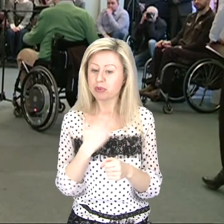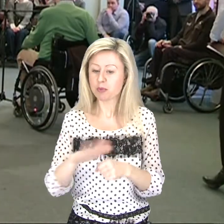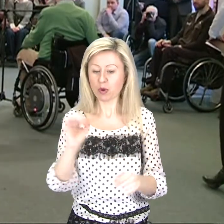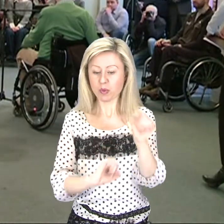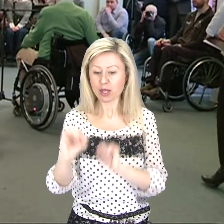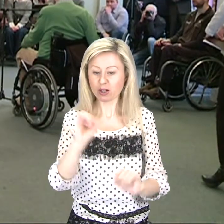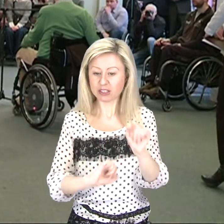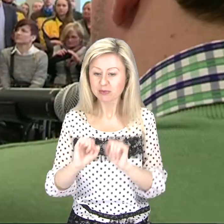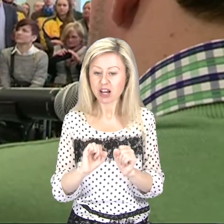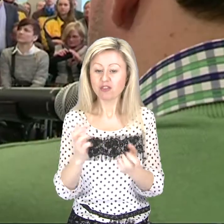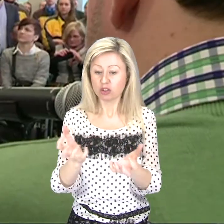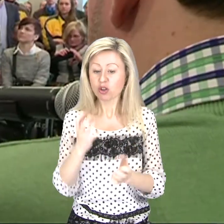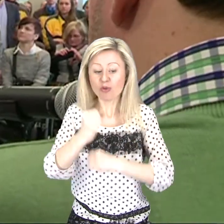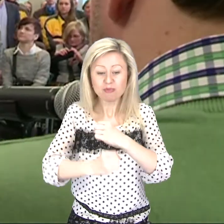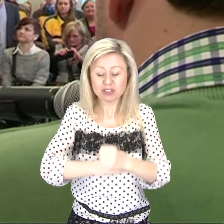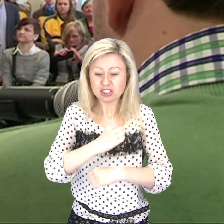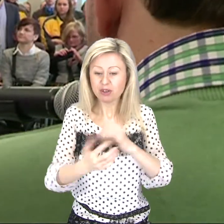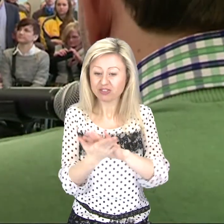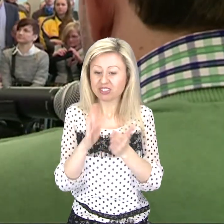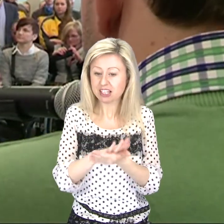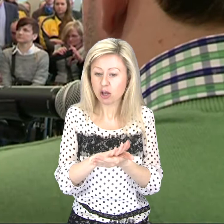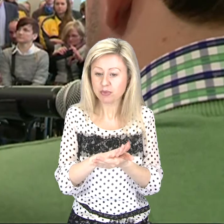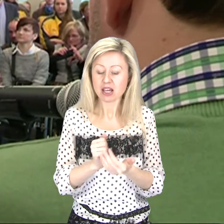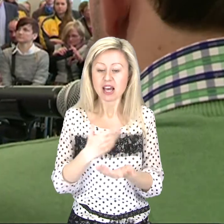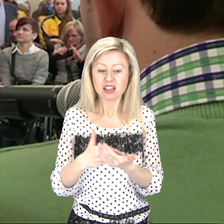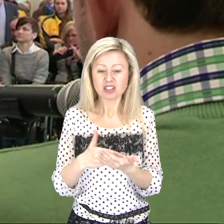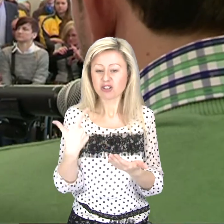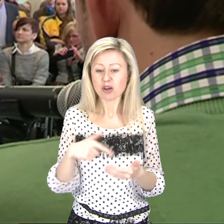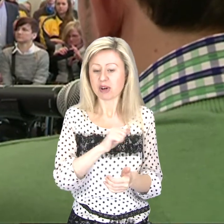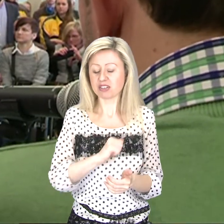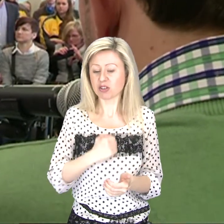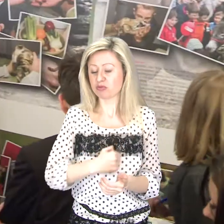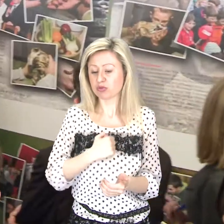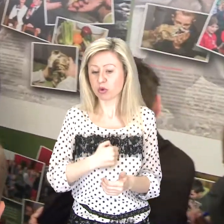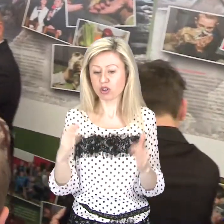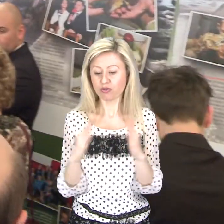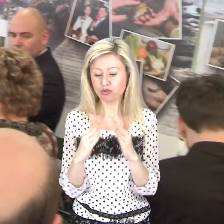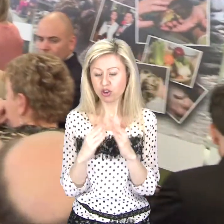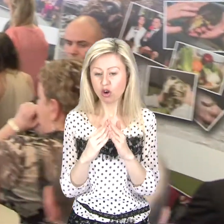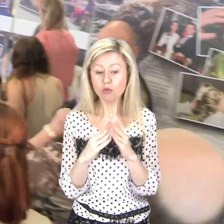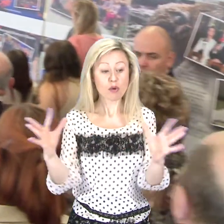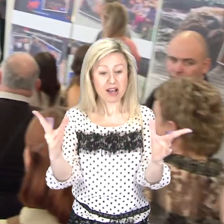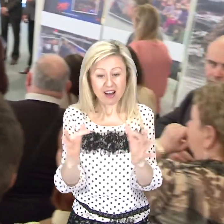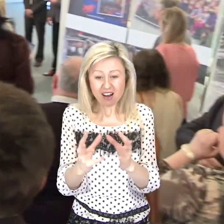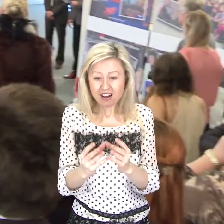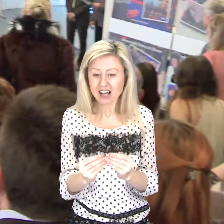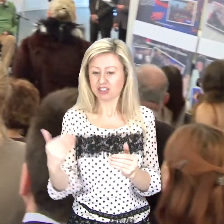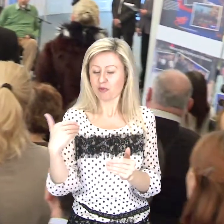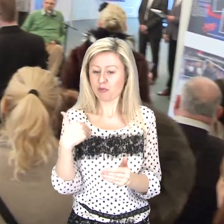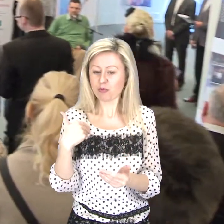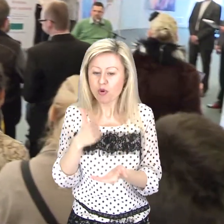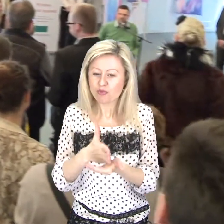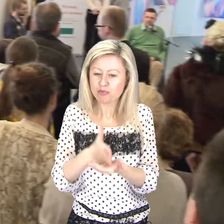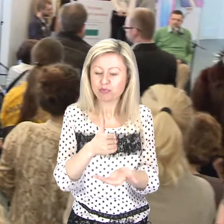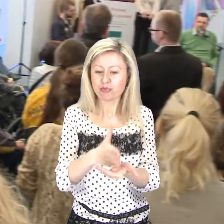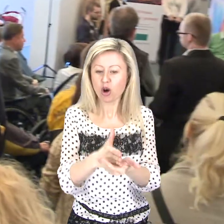ochotę podziałać, które chcą, bo my dla nich widzimy szansę. Bo ja nie chcę, żeby oni siedzieli w domu. Ja chcę zaprosić do tego wszystkie media, żeby objęły honorowym patronatem